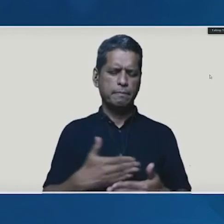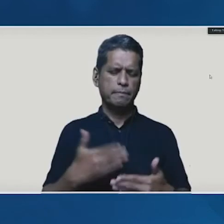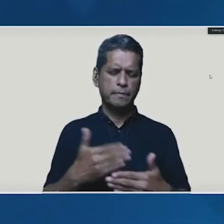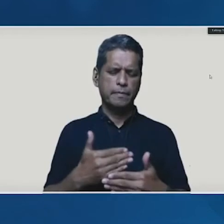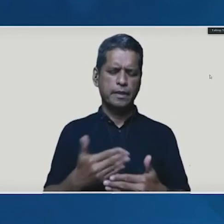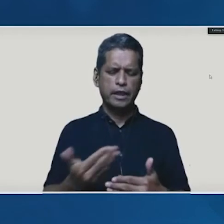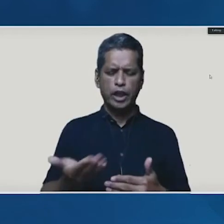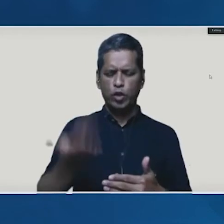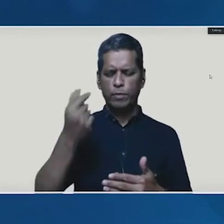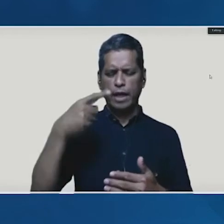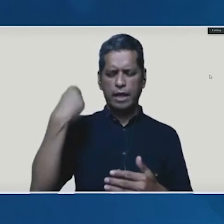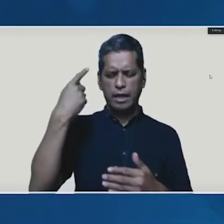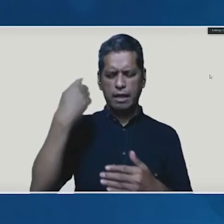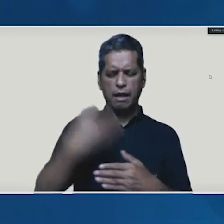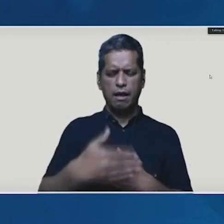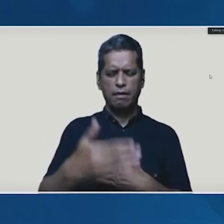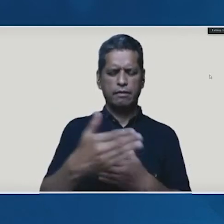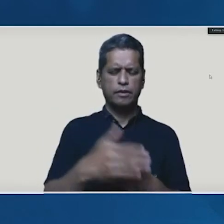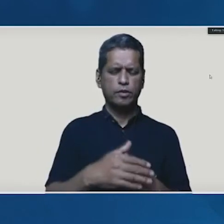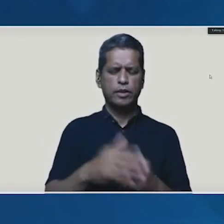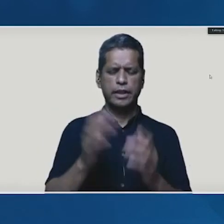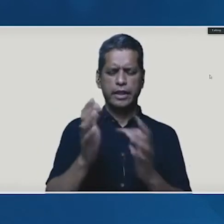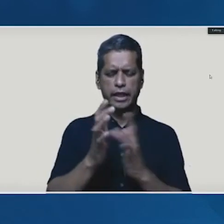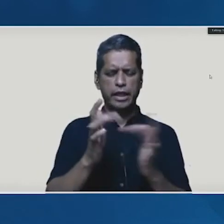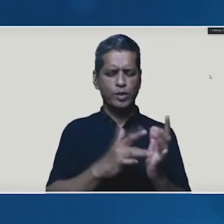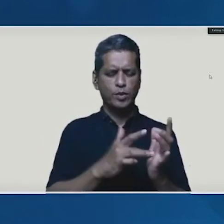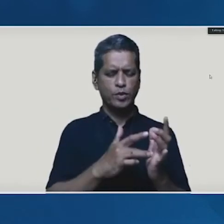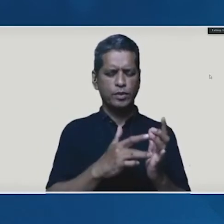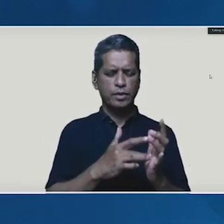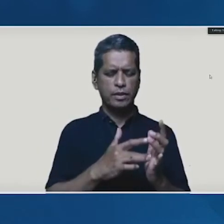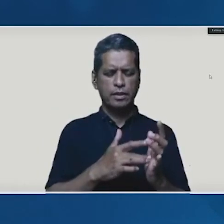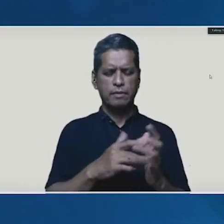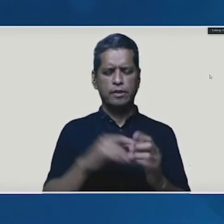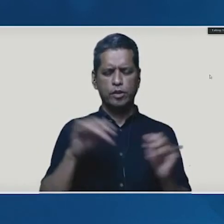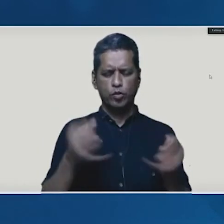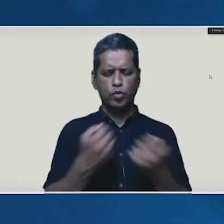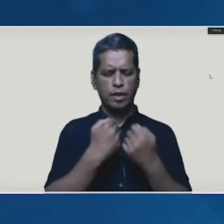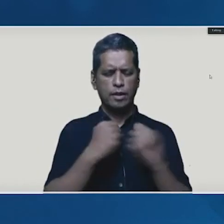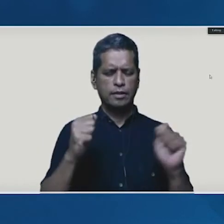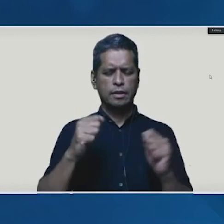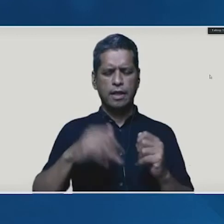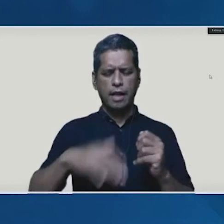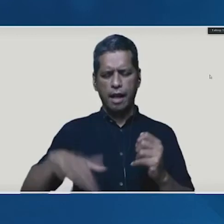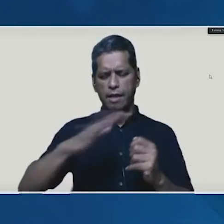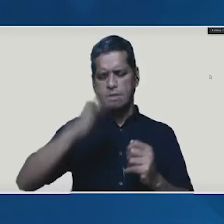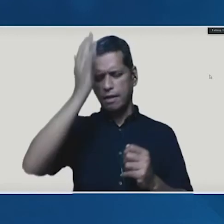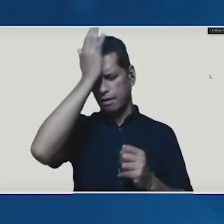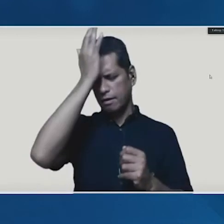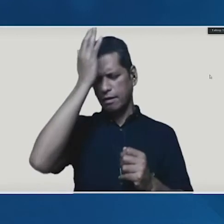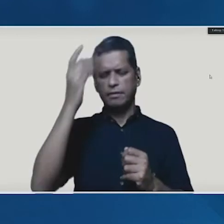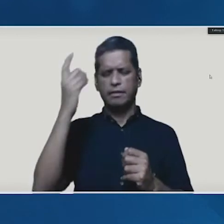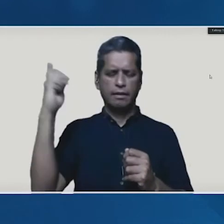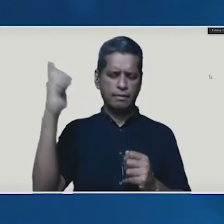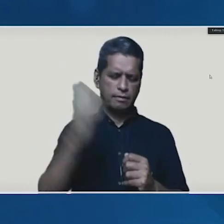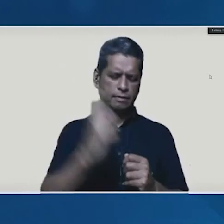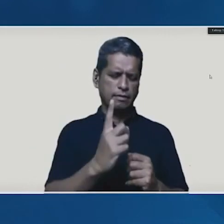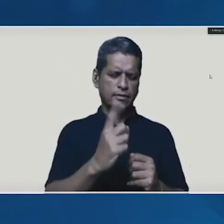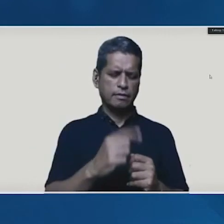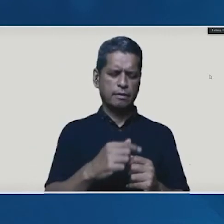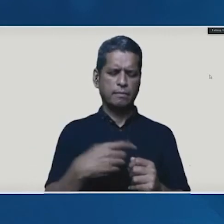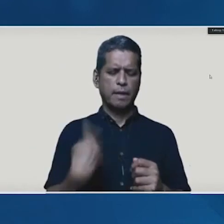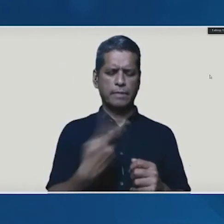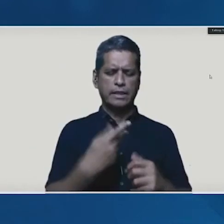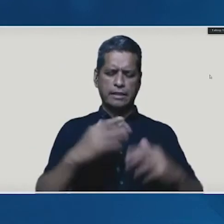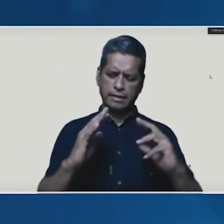kekal ketika Yesus mendirikan kerajaannya bagi kami dan kami sekarang siap